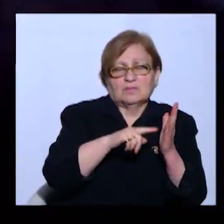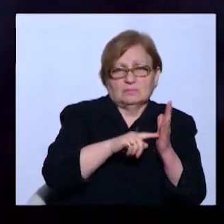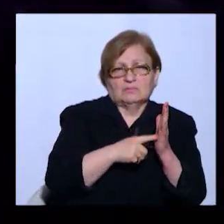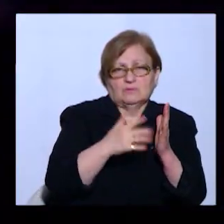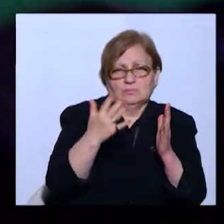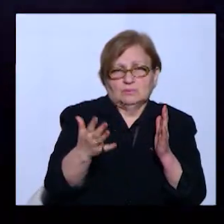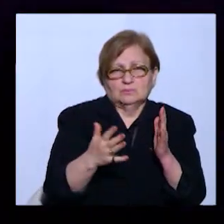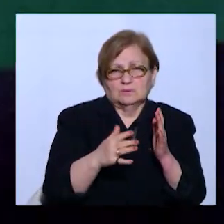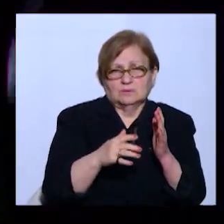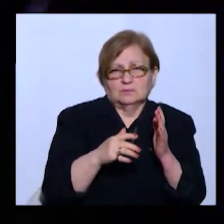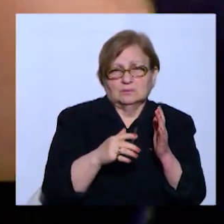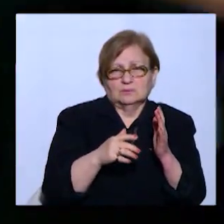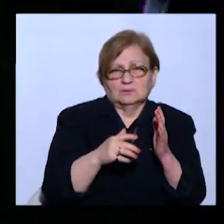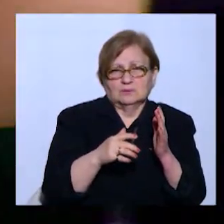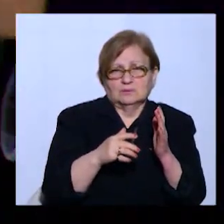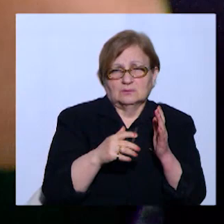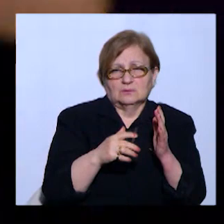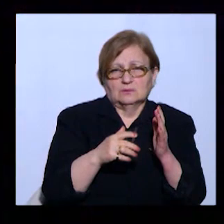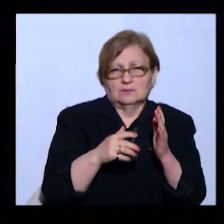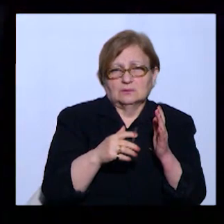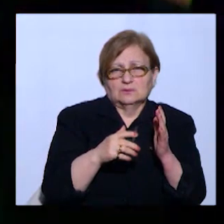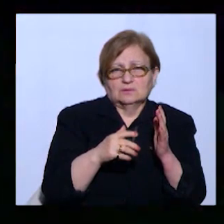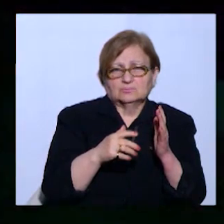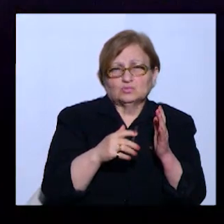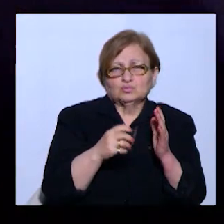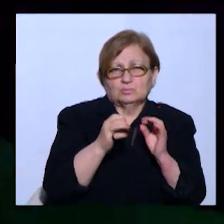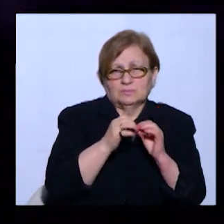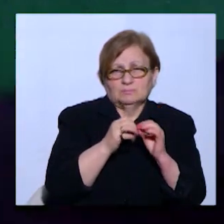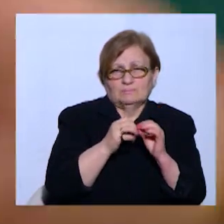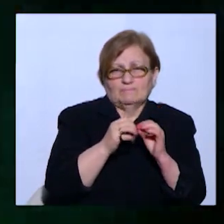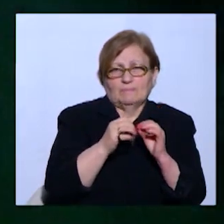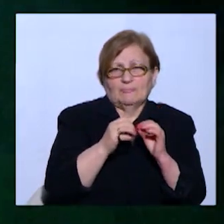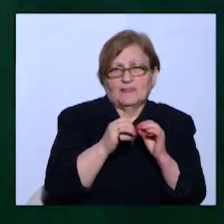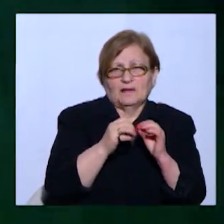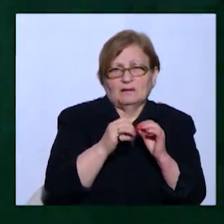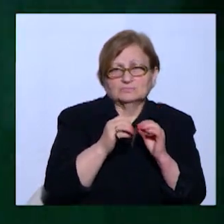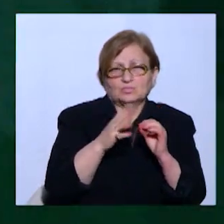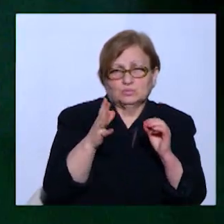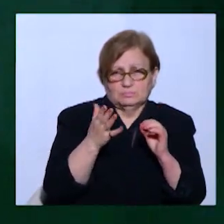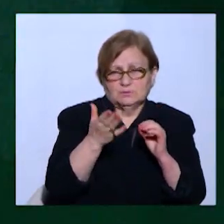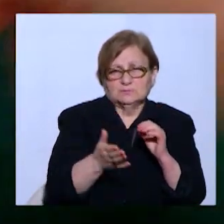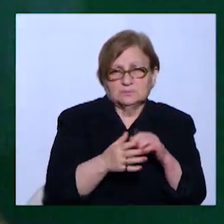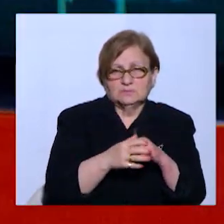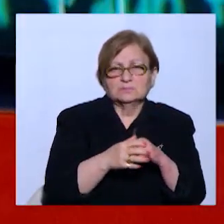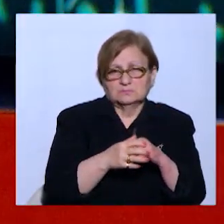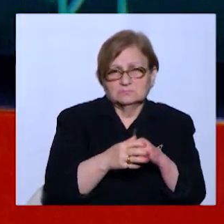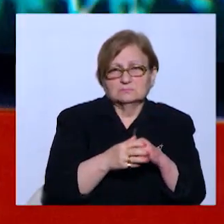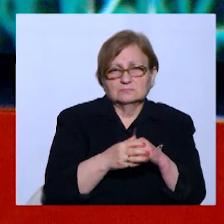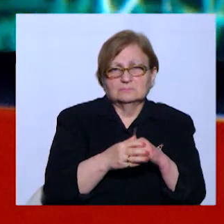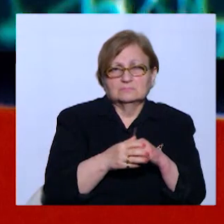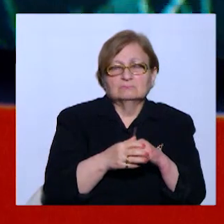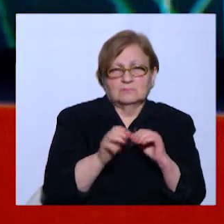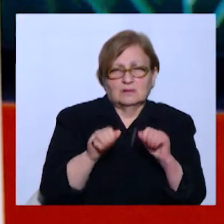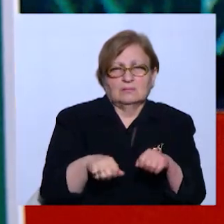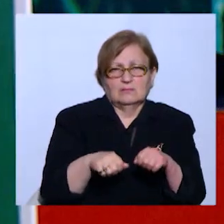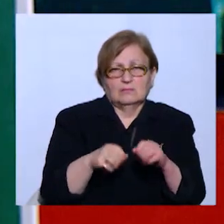არის სულ არის 3 3 * 5 არის საერთო უდიდესი გამყოფი და ეს არის 15. კი ბატონო.